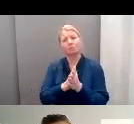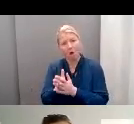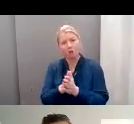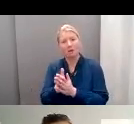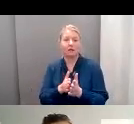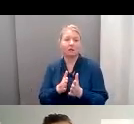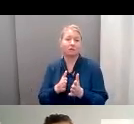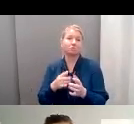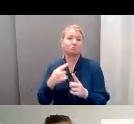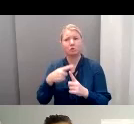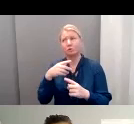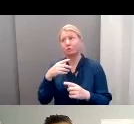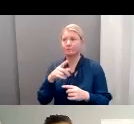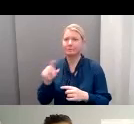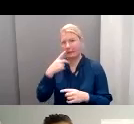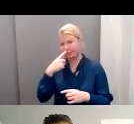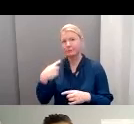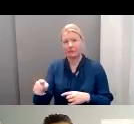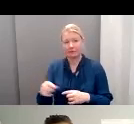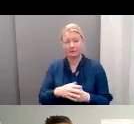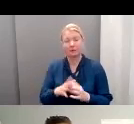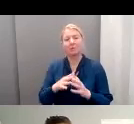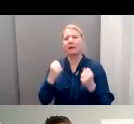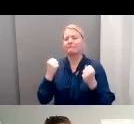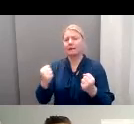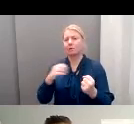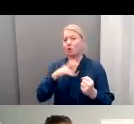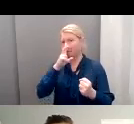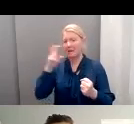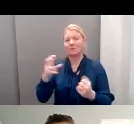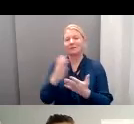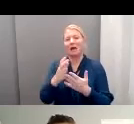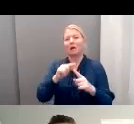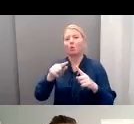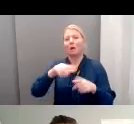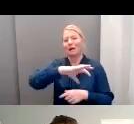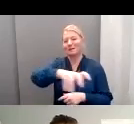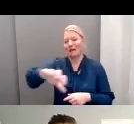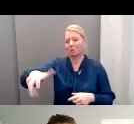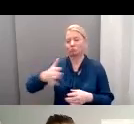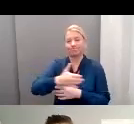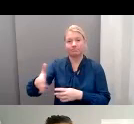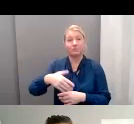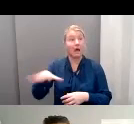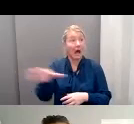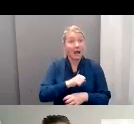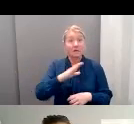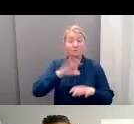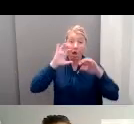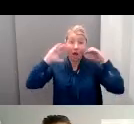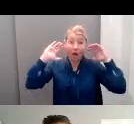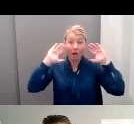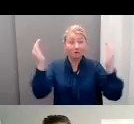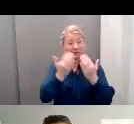Men det är viktigt med ett intersektionellt perspektiv. För att alla som har autism eller alla som har en